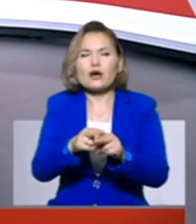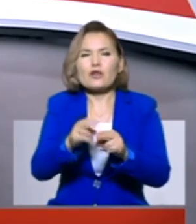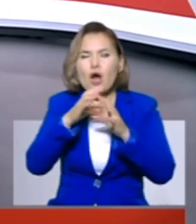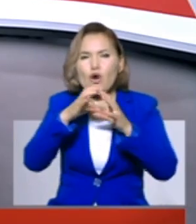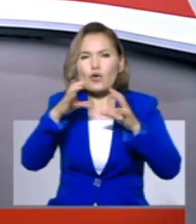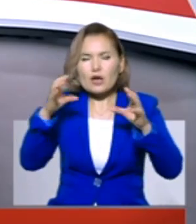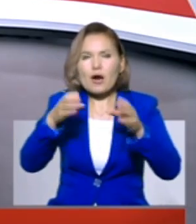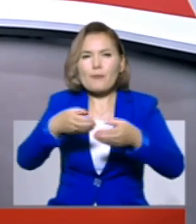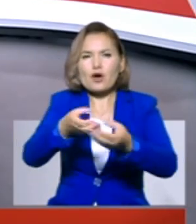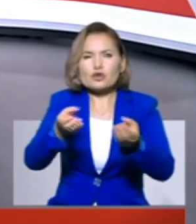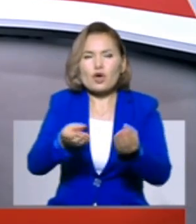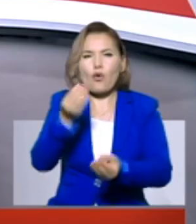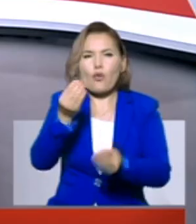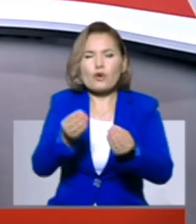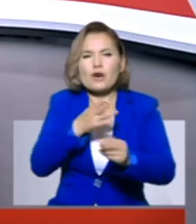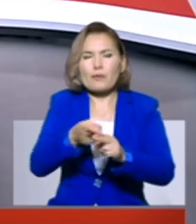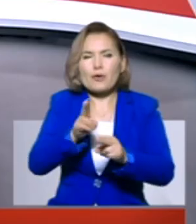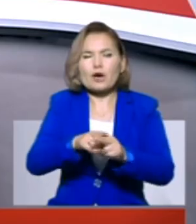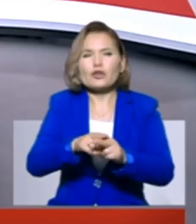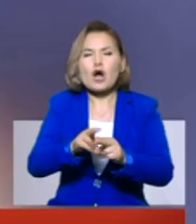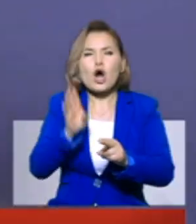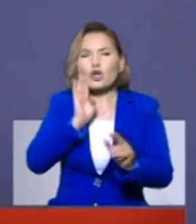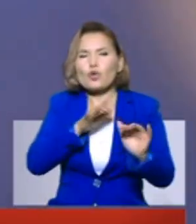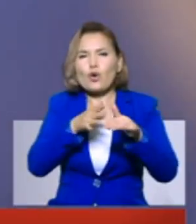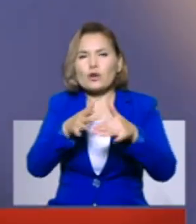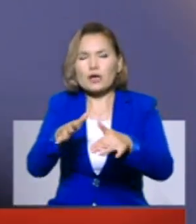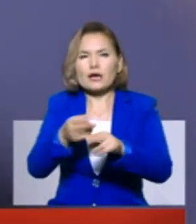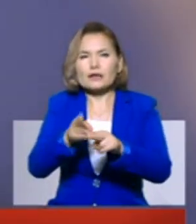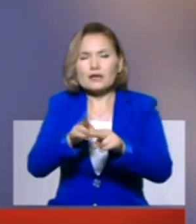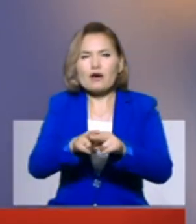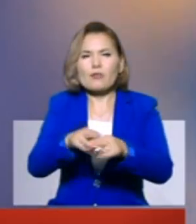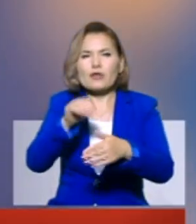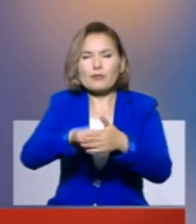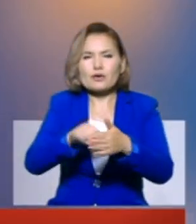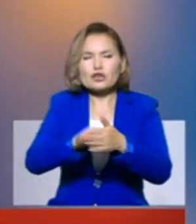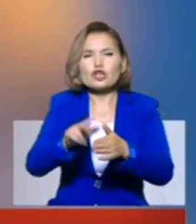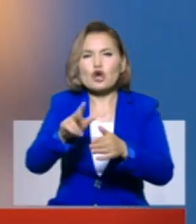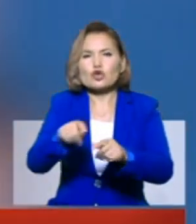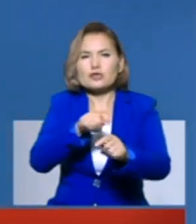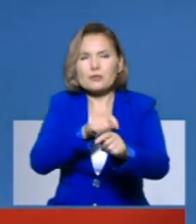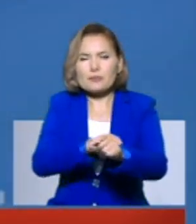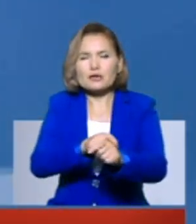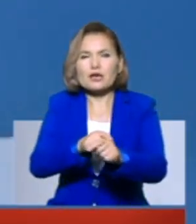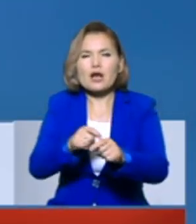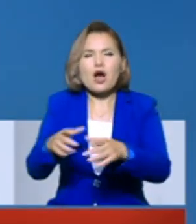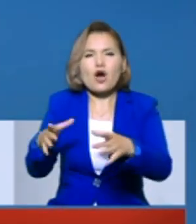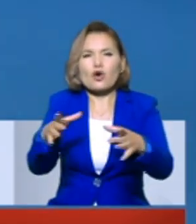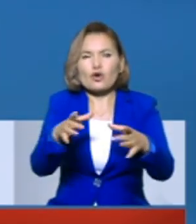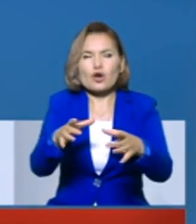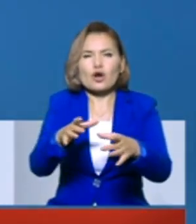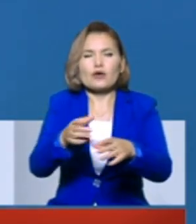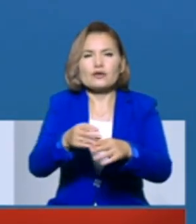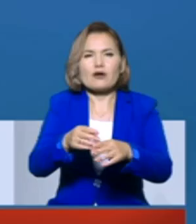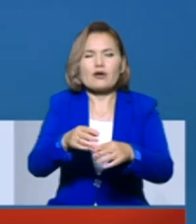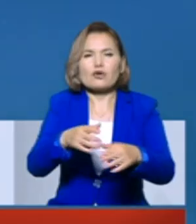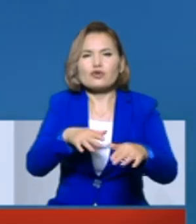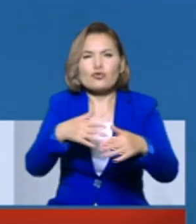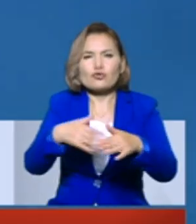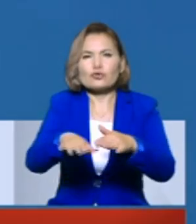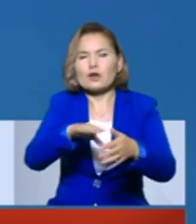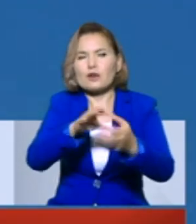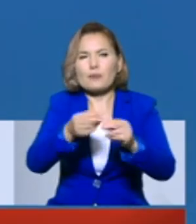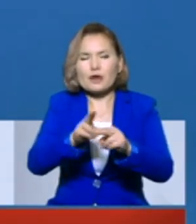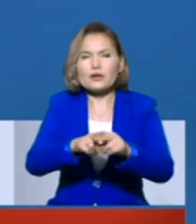түскен. Толқынның салдарынан бала жағалаудан 300 метрдей қашыққа кетіп қалған. Абырой болғанда сол аумақта кезекшілікте жүрген